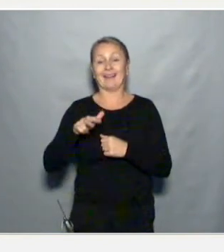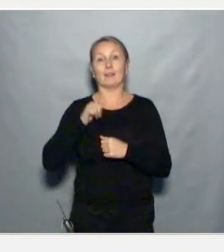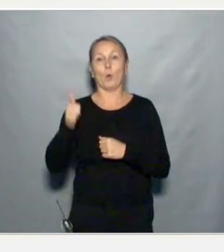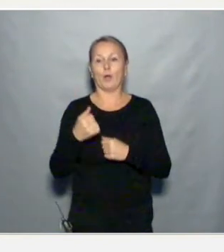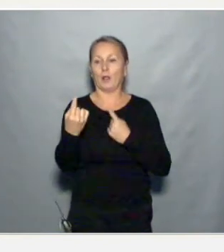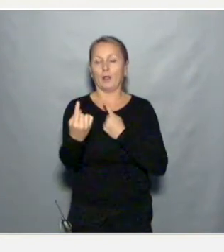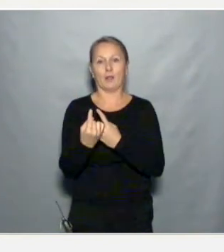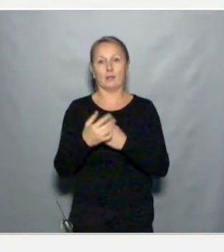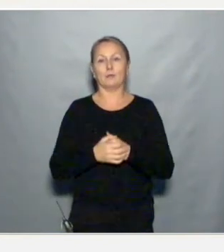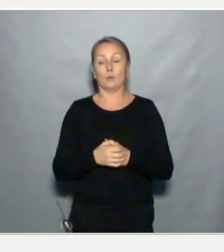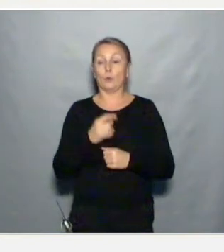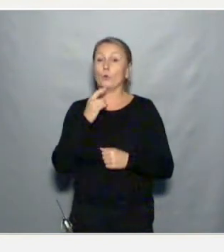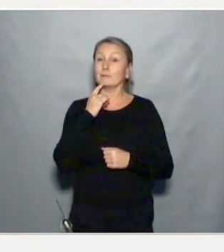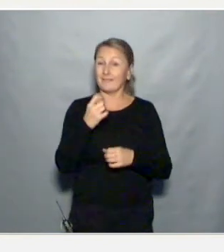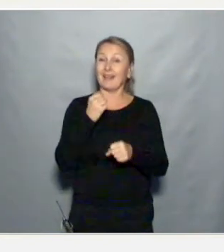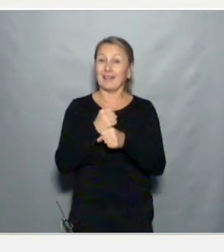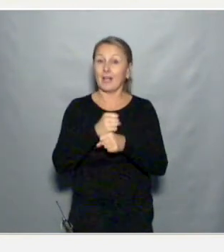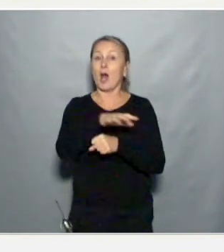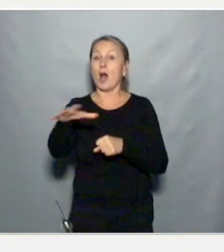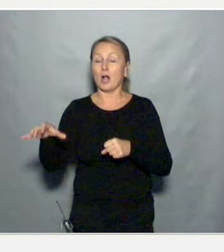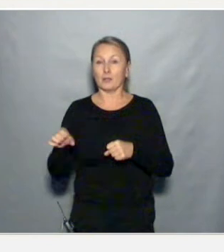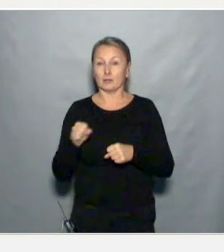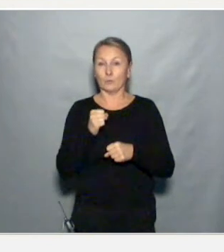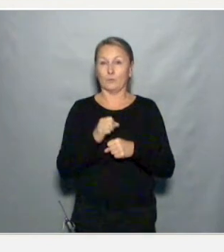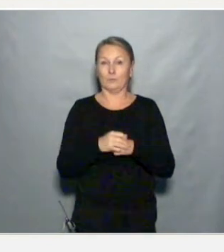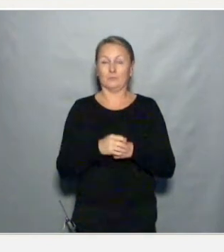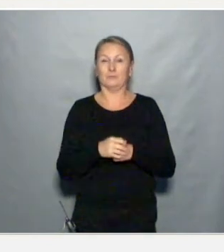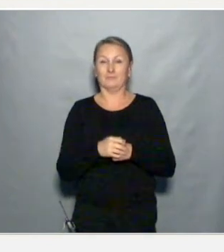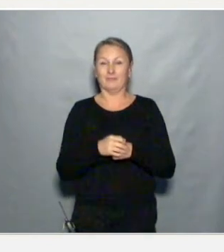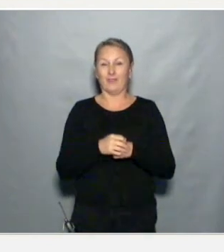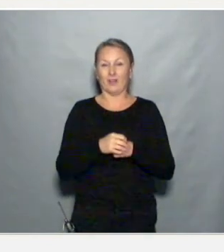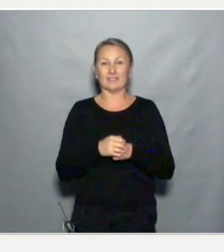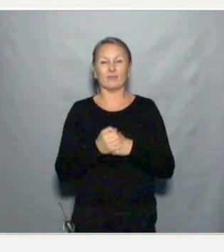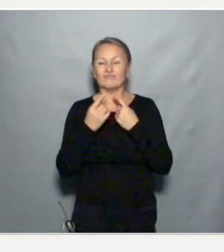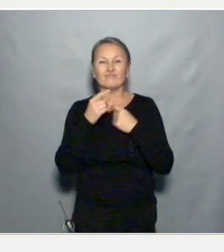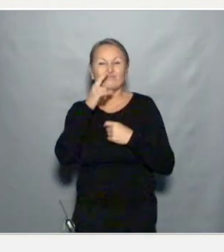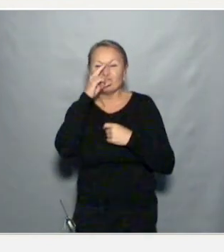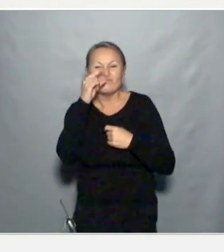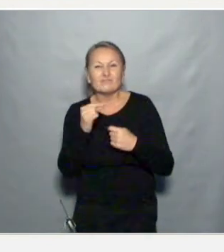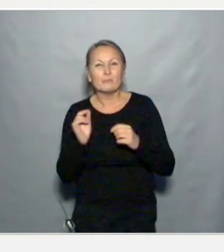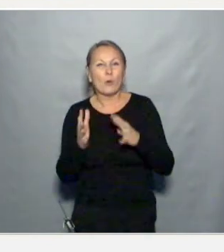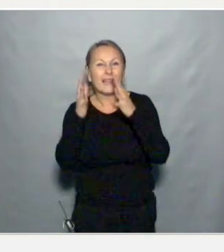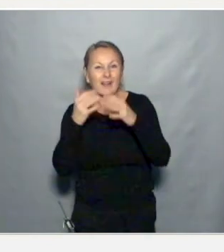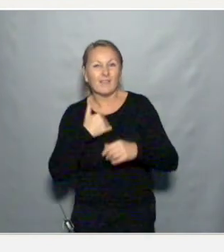år gammal. Och det säger väl egentligen allt om hur pigg på livet jag var när jag var 13 år